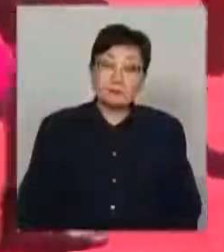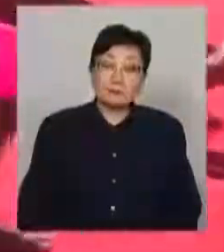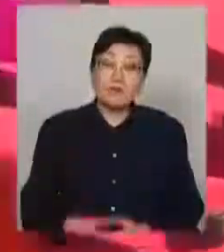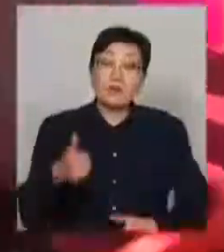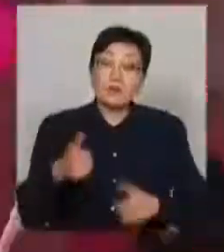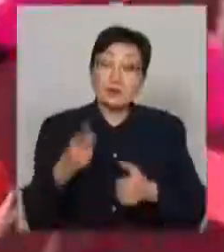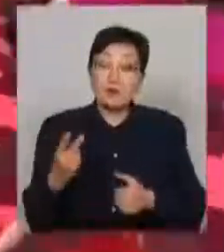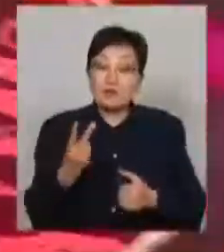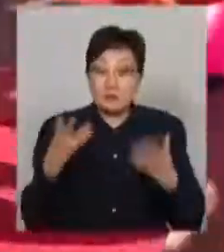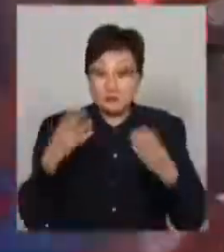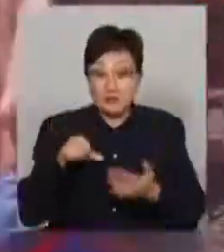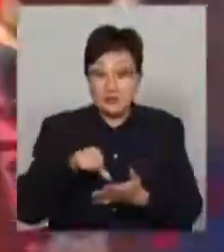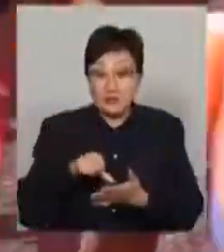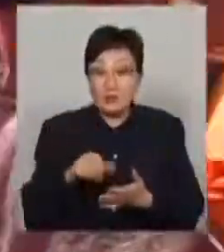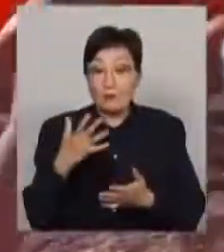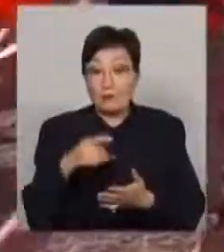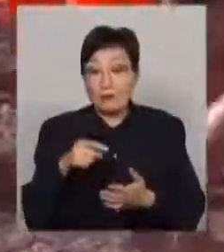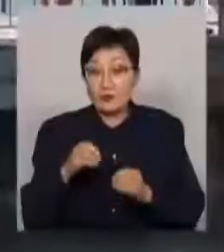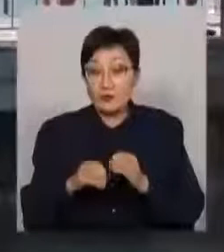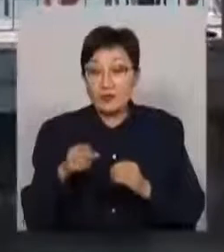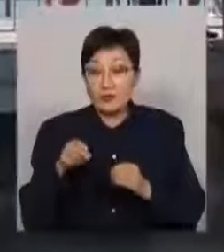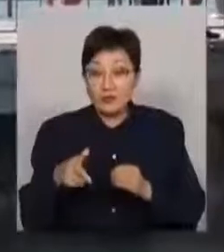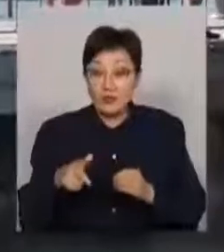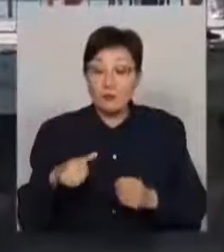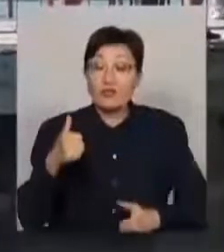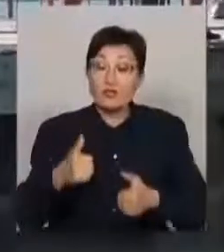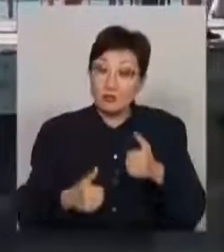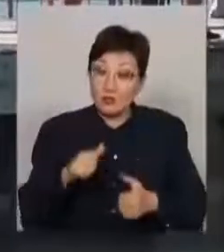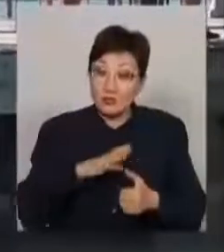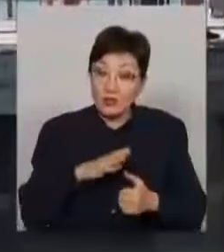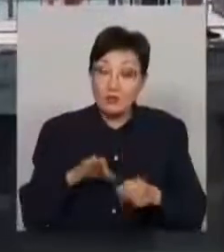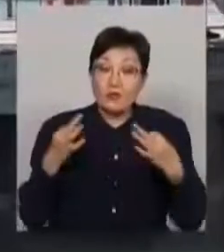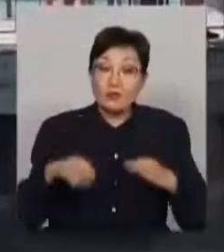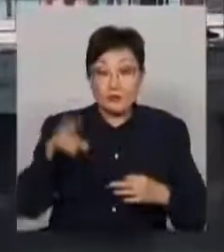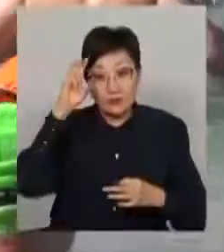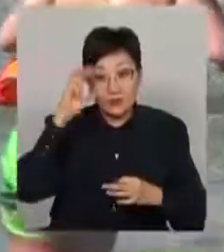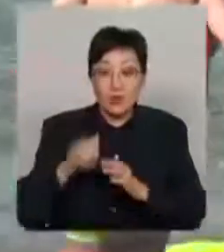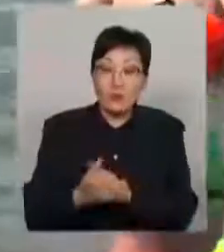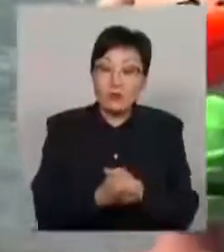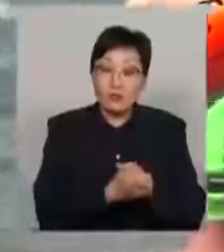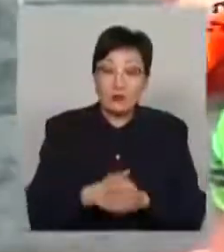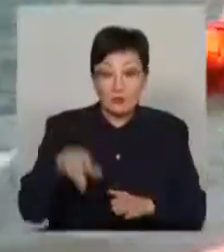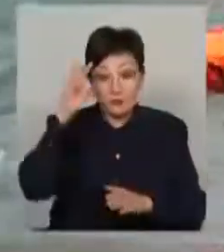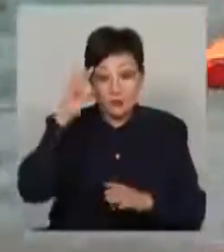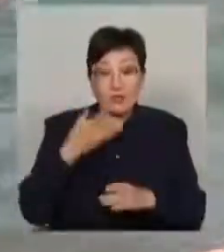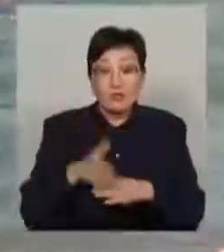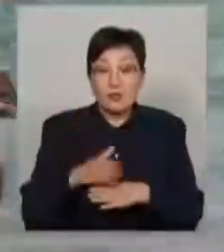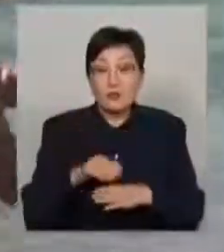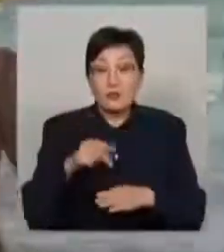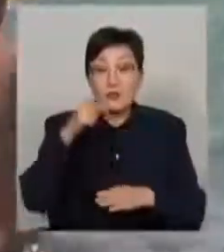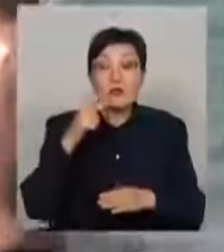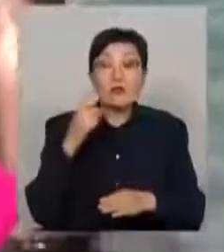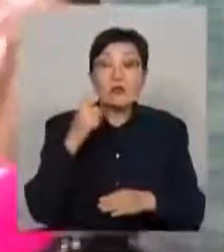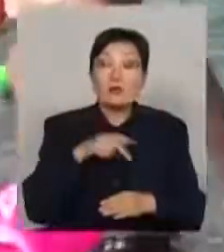Жарыстың екінші күні қатысушылар 5 және 10 шақырымдық бәсекеде сынға түсті. Оған тәуелсіз мемлекеттер достастығы елдерінен бөлек Италия,